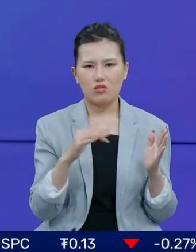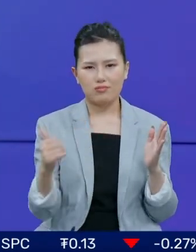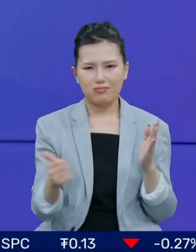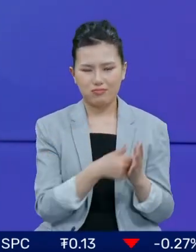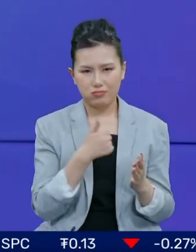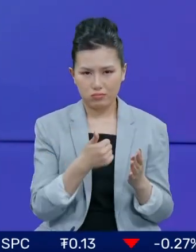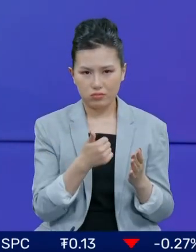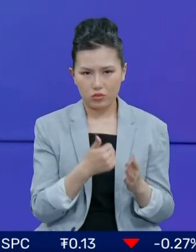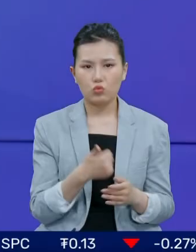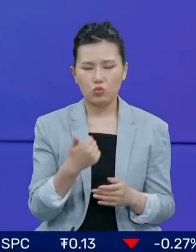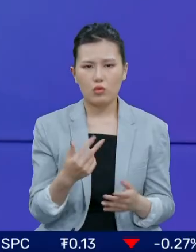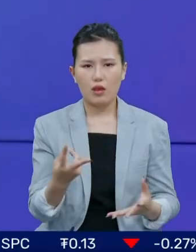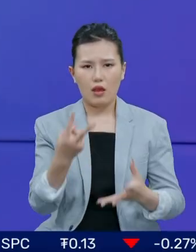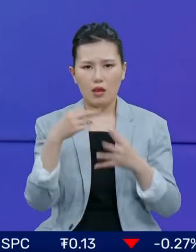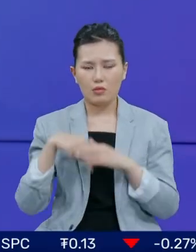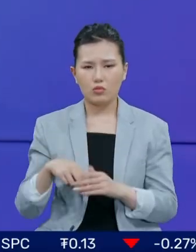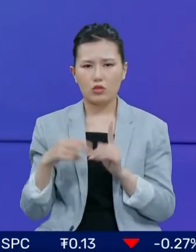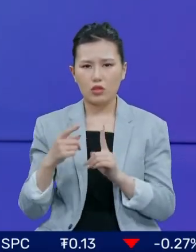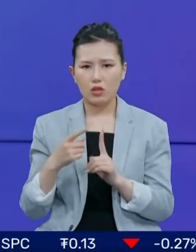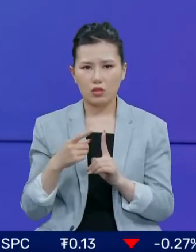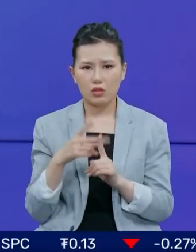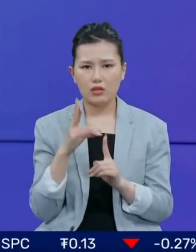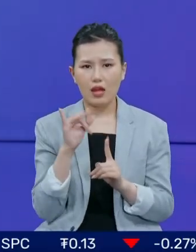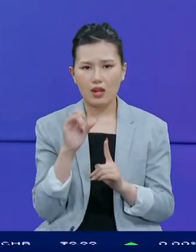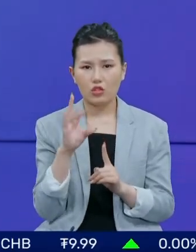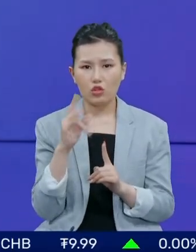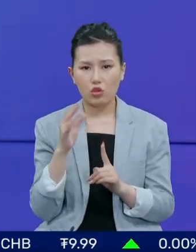оноо авсан Наран Солонгыг хөтөлбөрийн энэ хэсэгт онцолж байна.